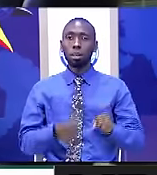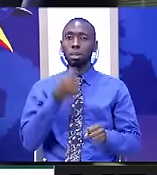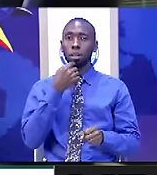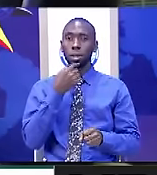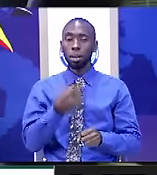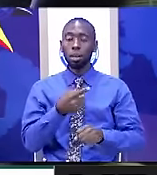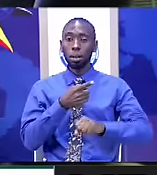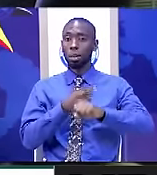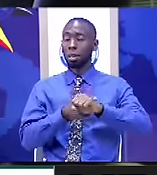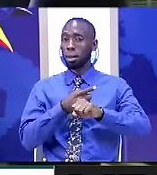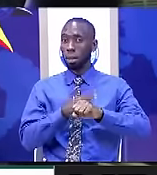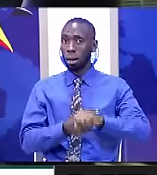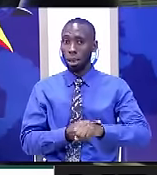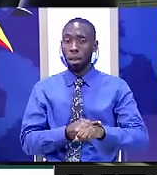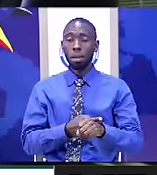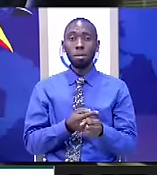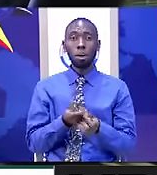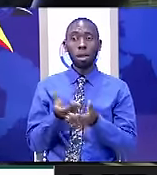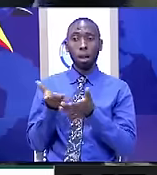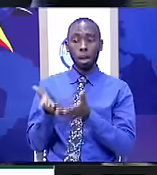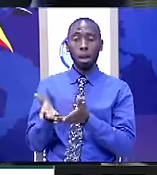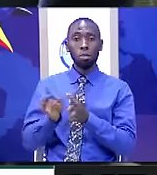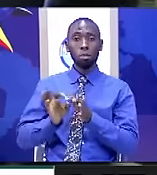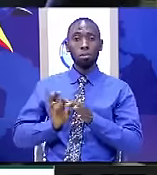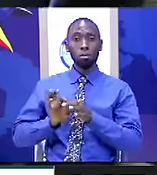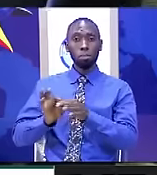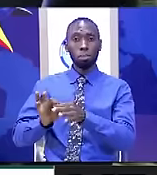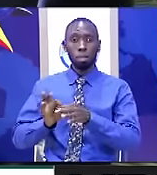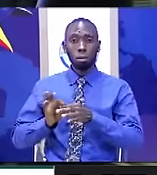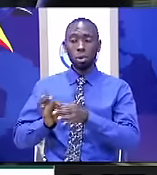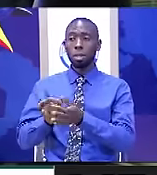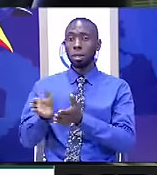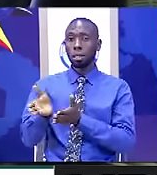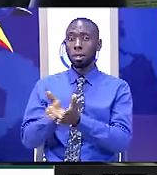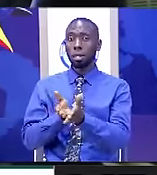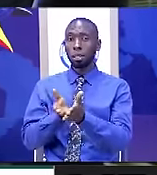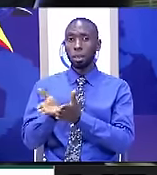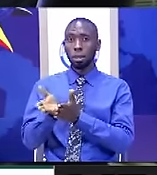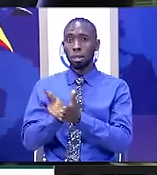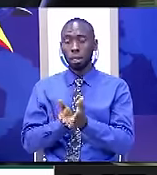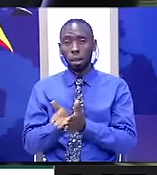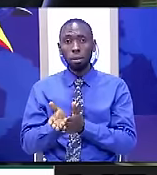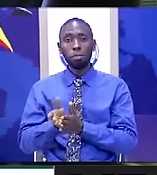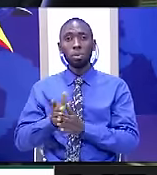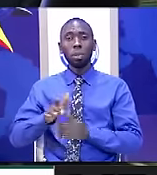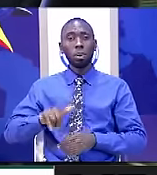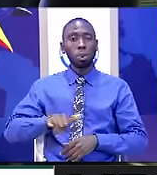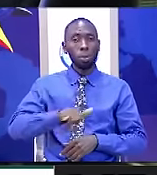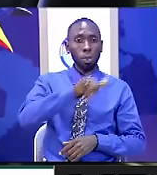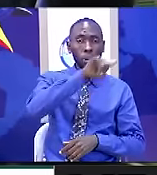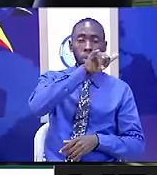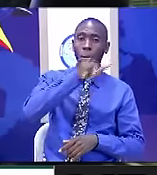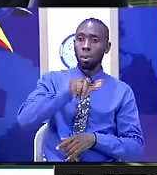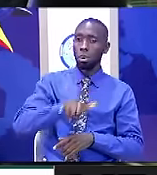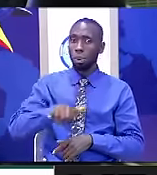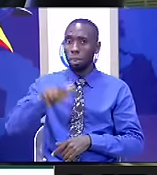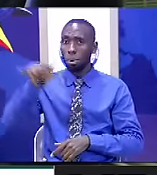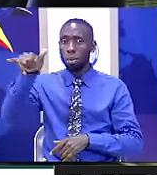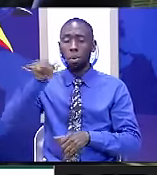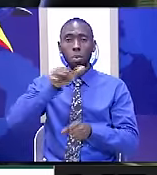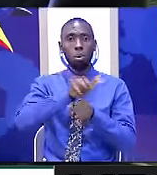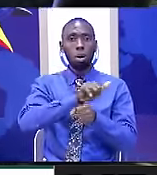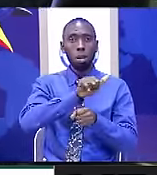lyonna lyawangadde ne Cecilia Ogwal baweereza wano bafulumye bonna amawanga okugenda ku mirimu emitongole